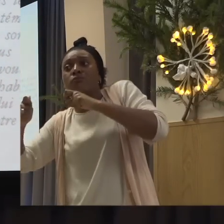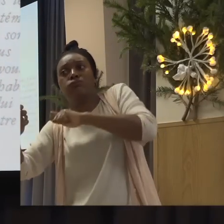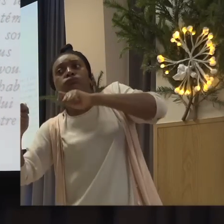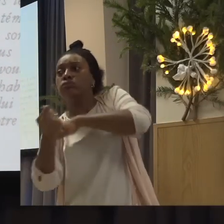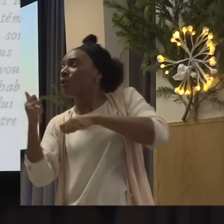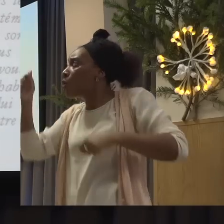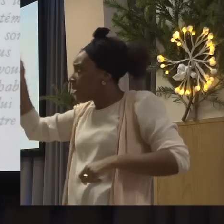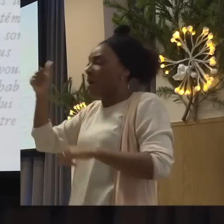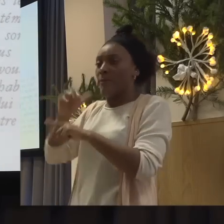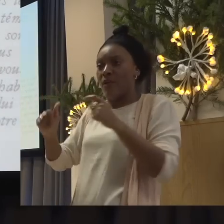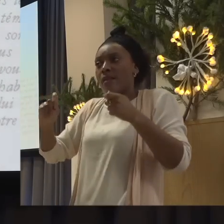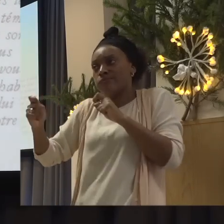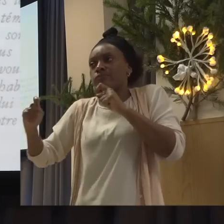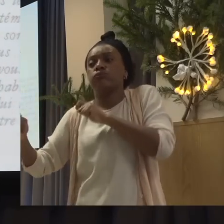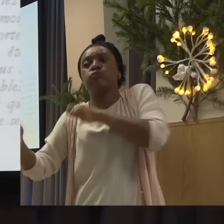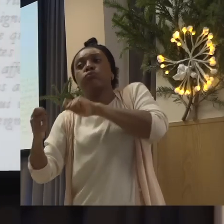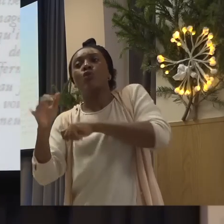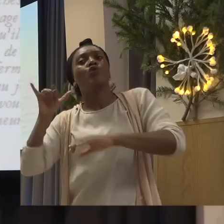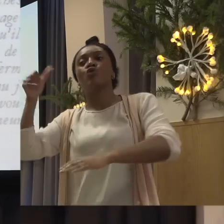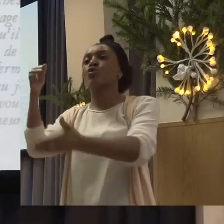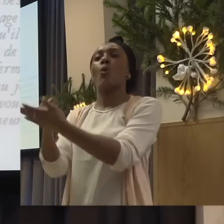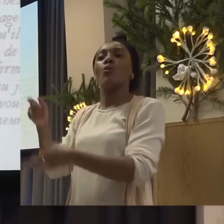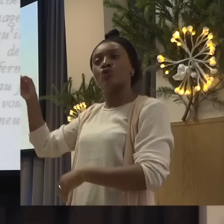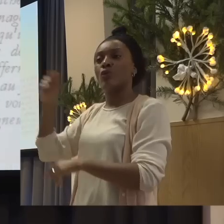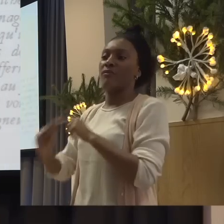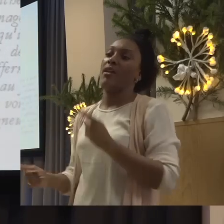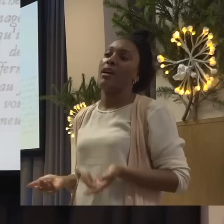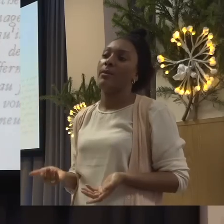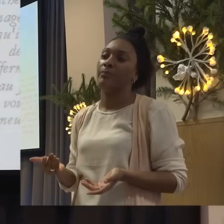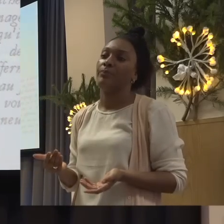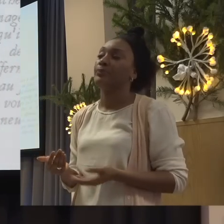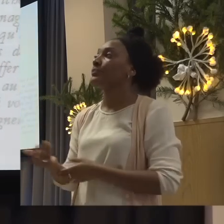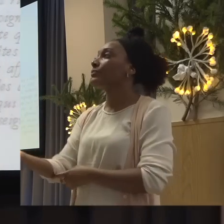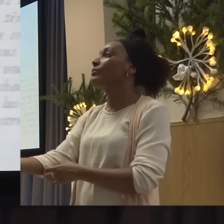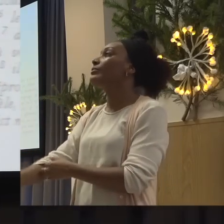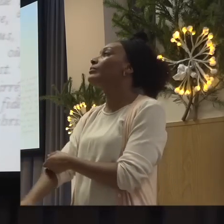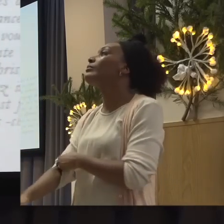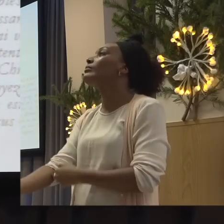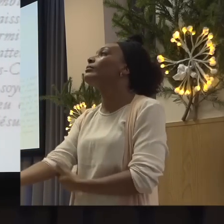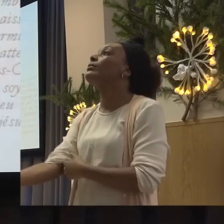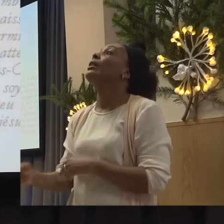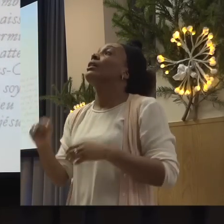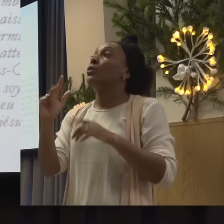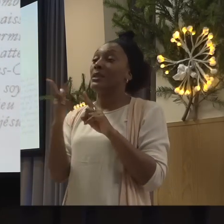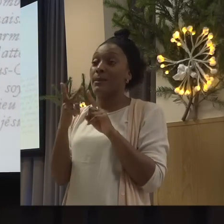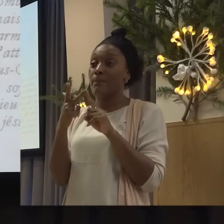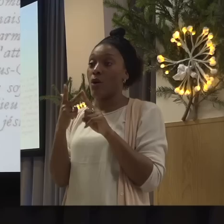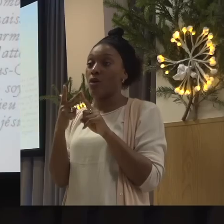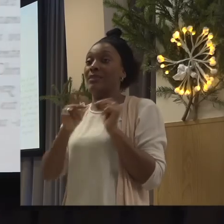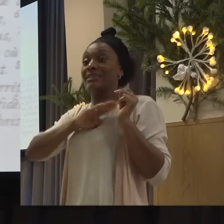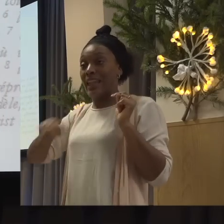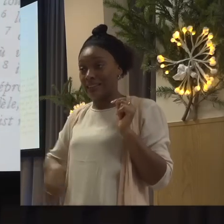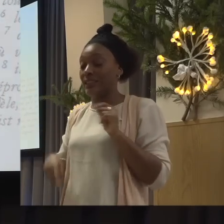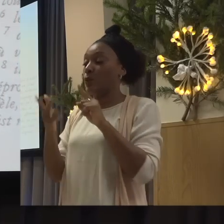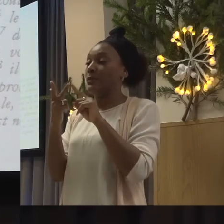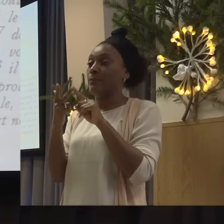a les moyens de conduire ce travail jusqu'au bout. C'est mon dernier point. Dieu ne perd pas espoir. Dieu ne perd